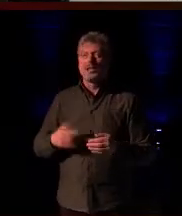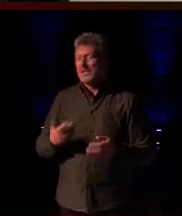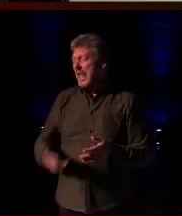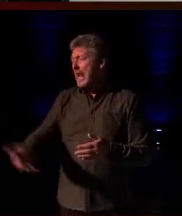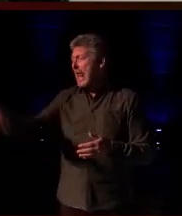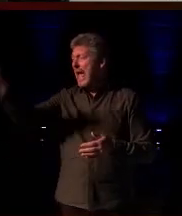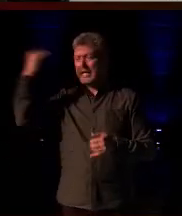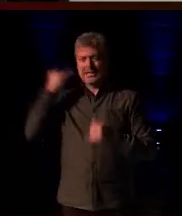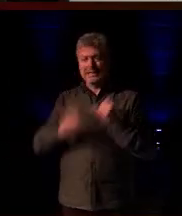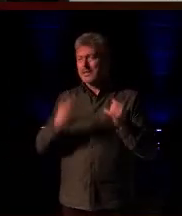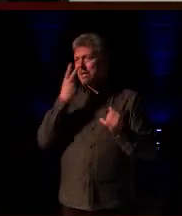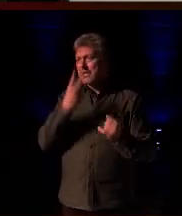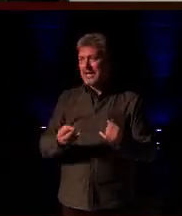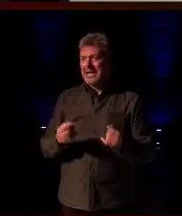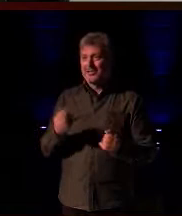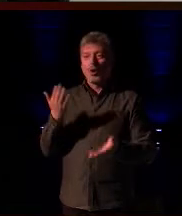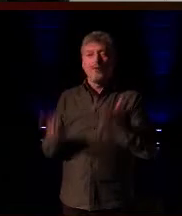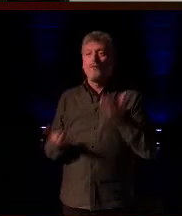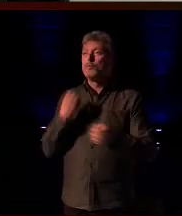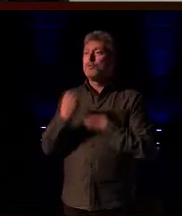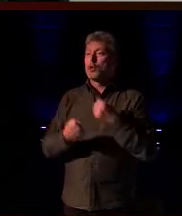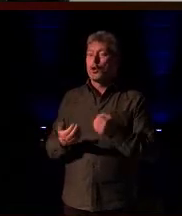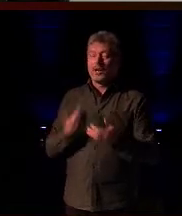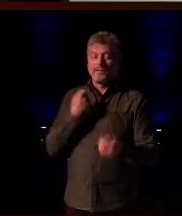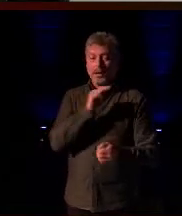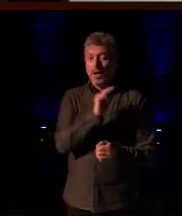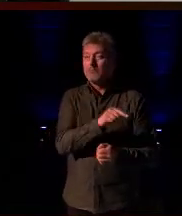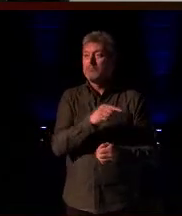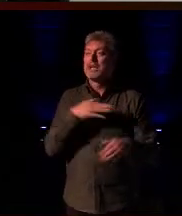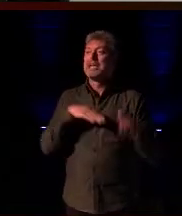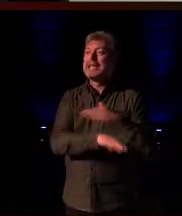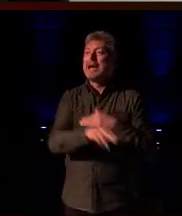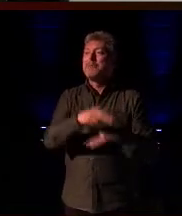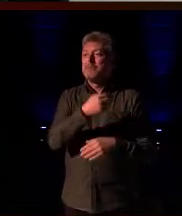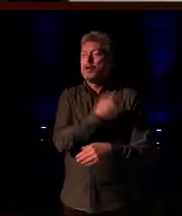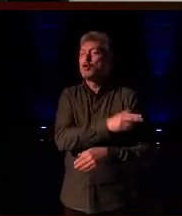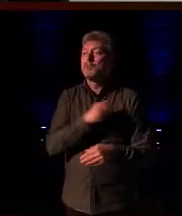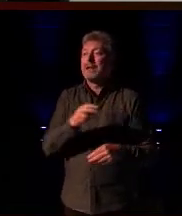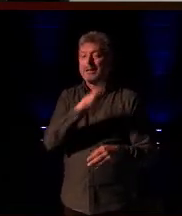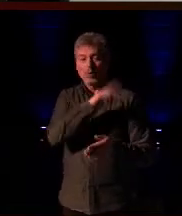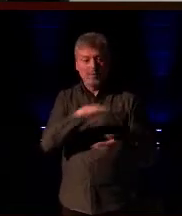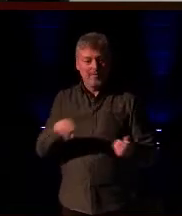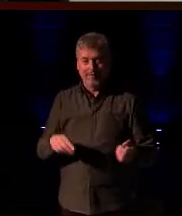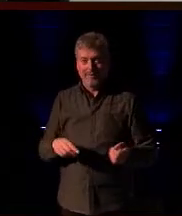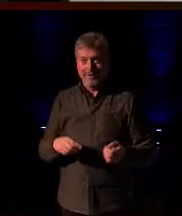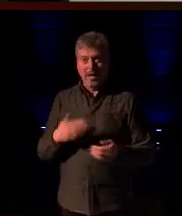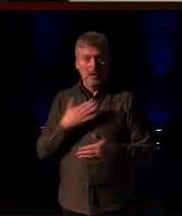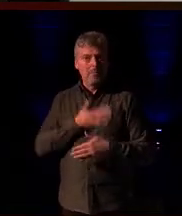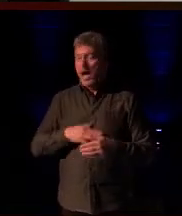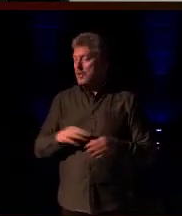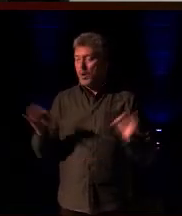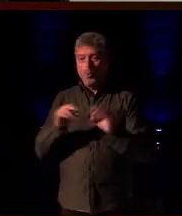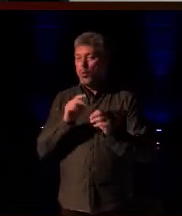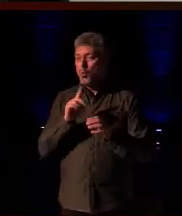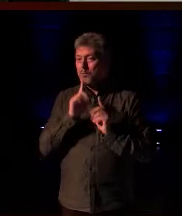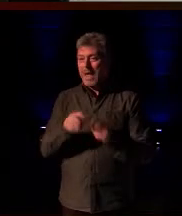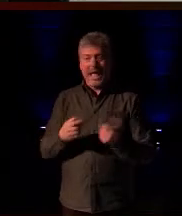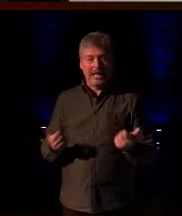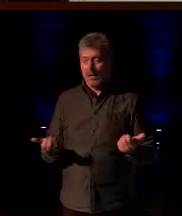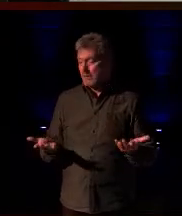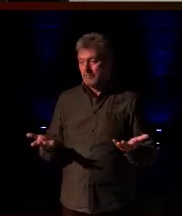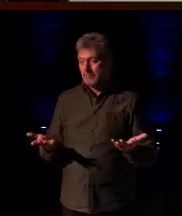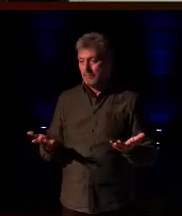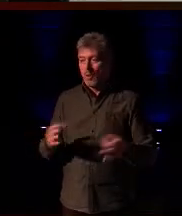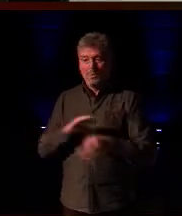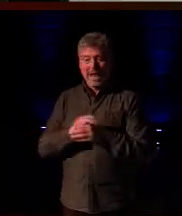hun hadde sett. Vurderingene måtte gjøres ut fra hjemmesykepleierens observasjoner. Pasienten hadde jo ikke bedt om legetime, og fastlegen kunne ikke like